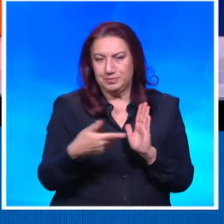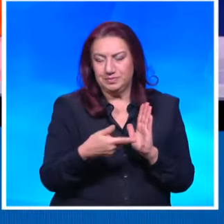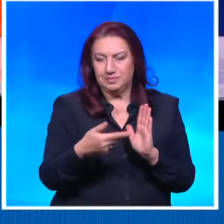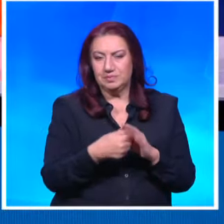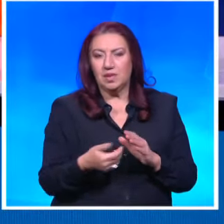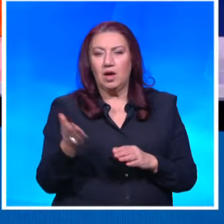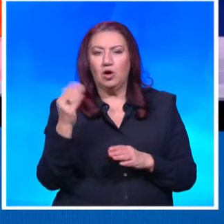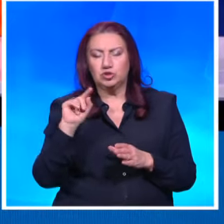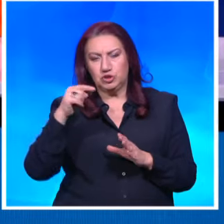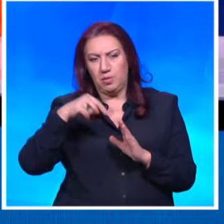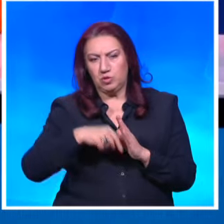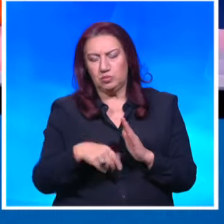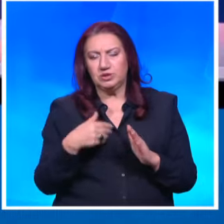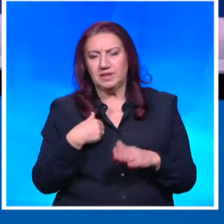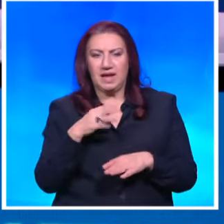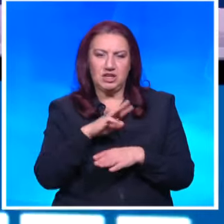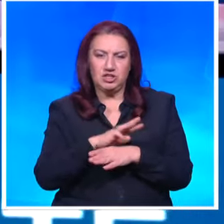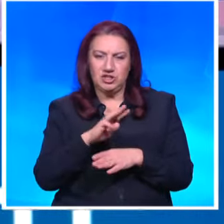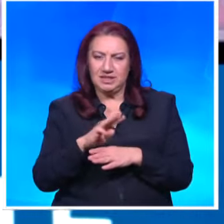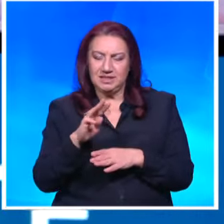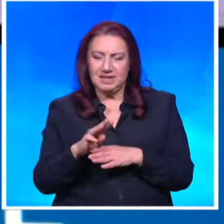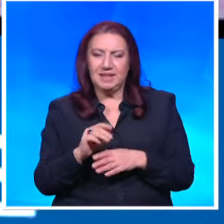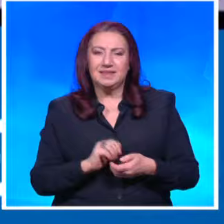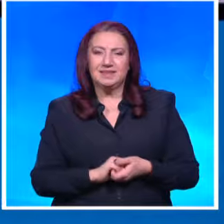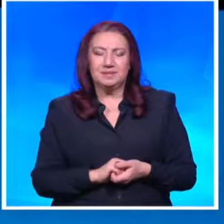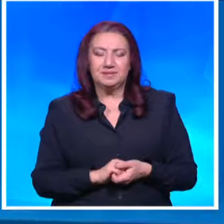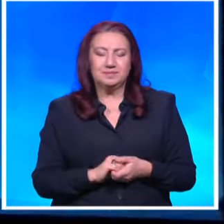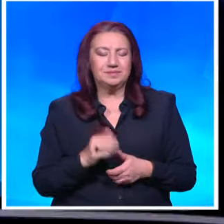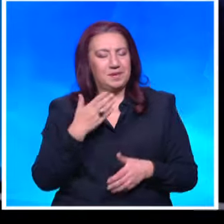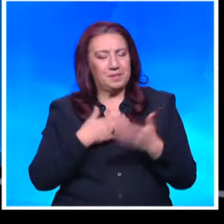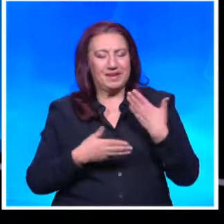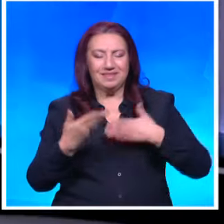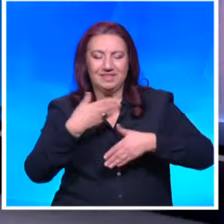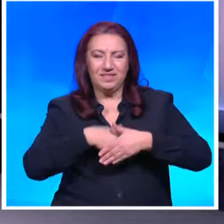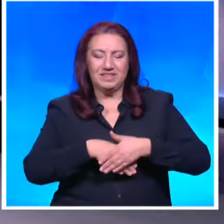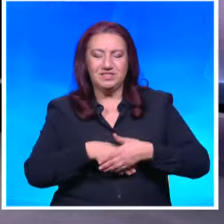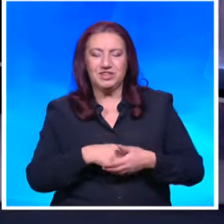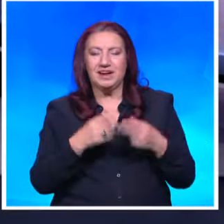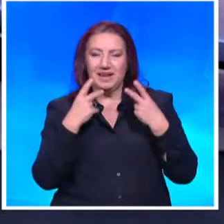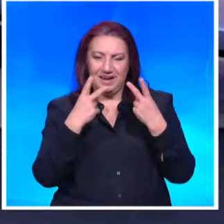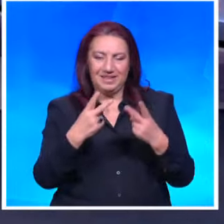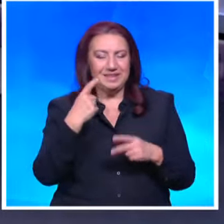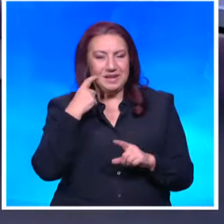Още подробности на нашия сайт и в късната емисия на BTV новините. Така се разделяме. Останете с програмата на BTV.